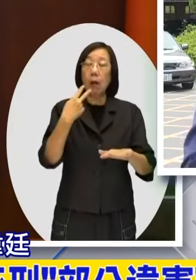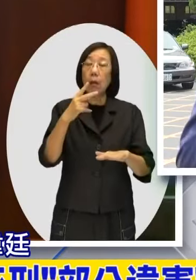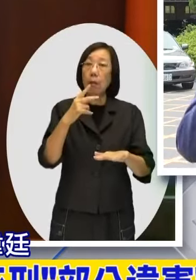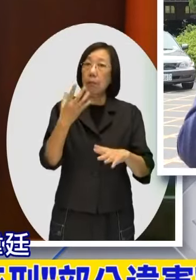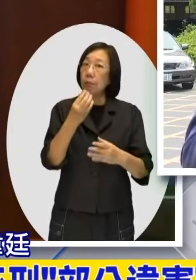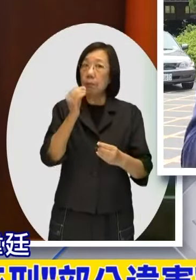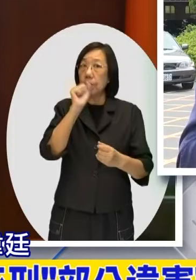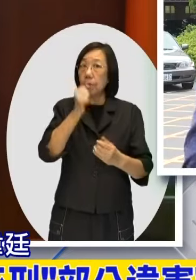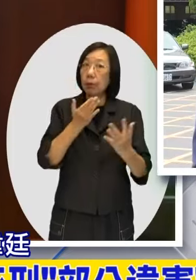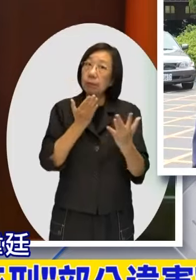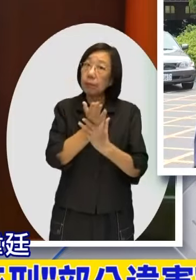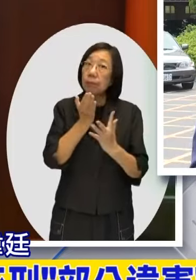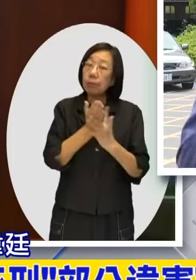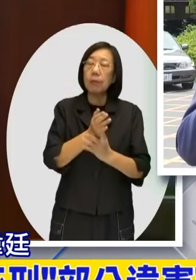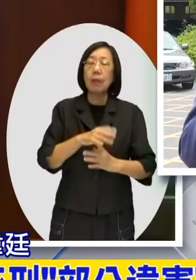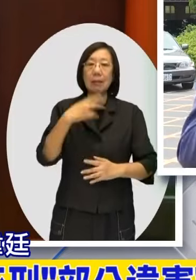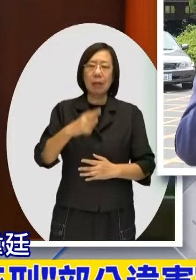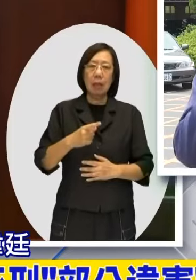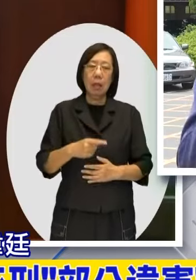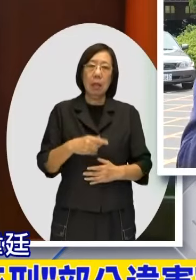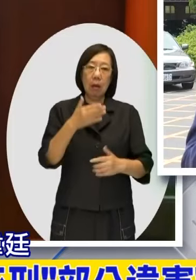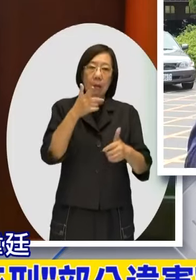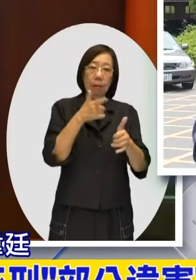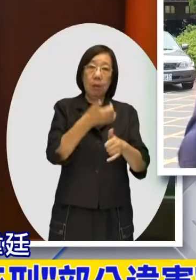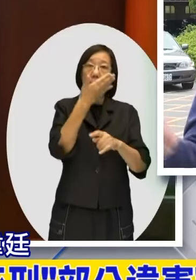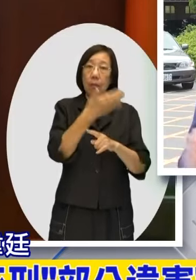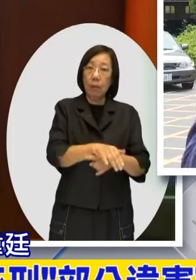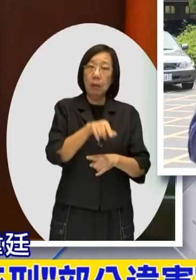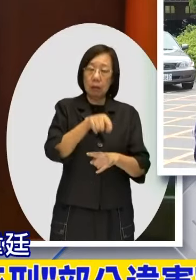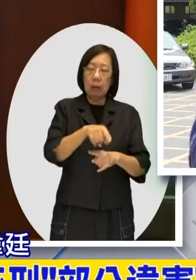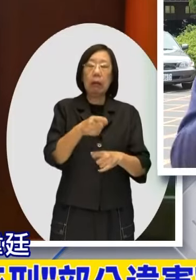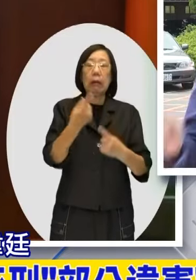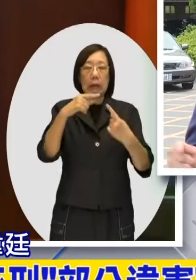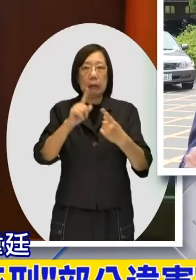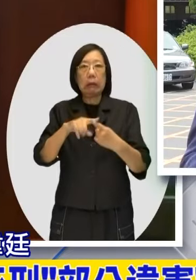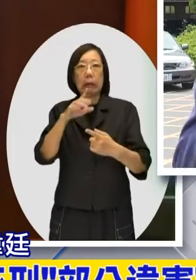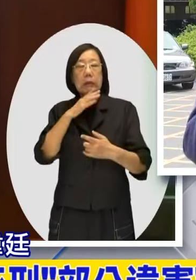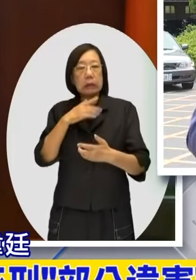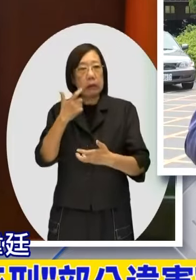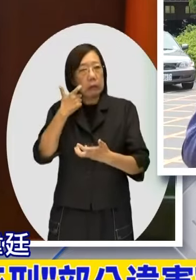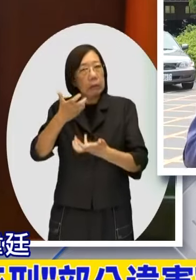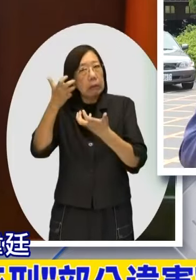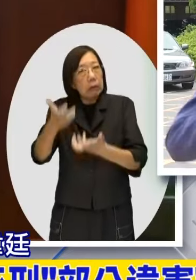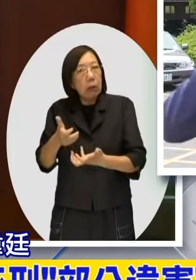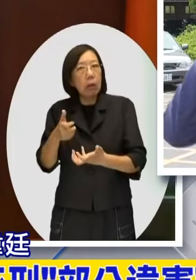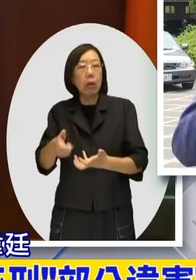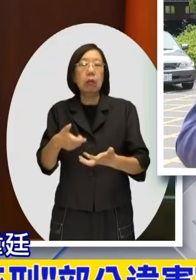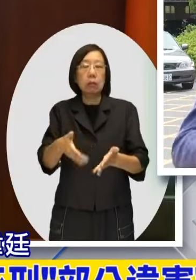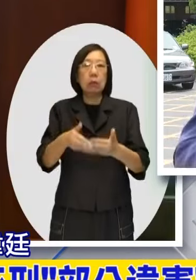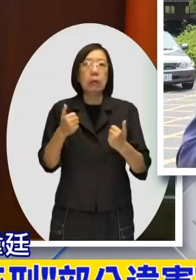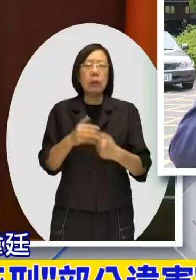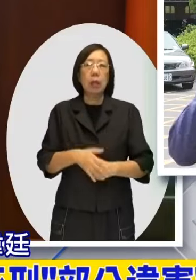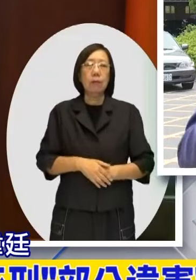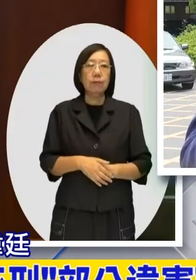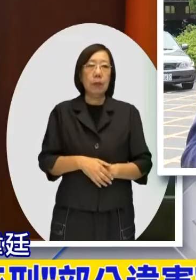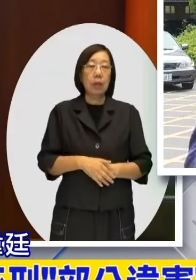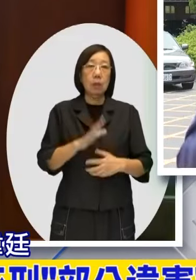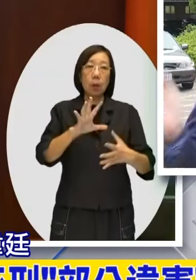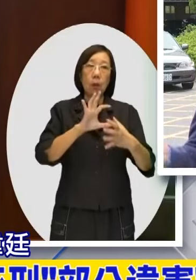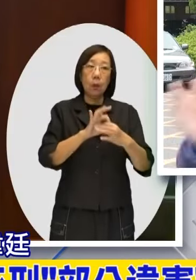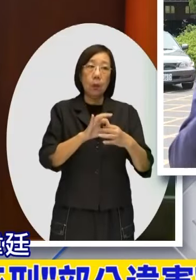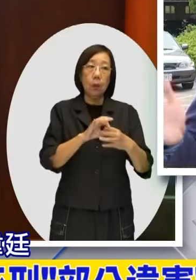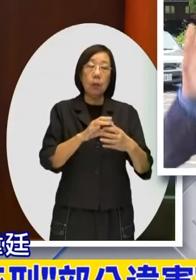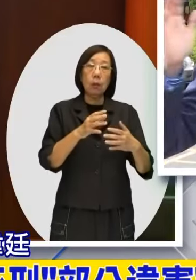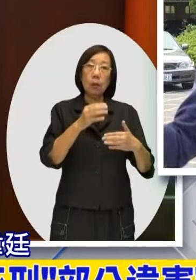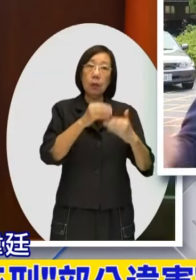如果这个案件真的要判处死刑，一定要合议庭所有法官一致决，三个法官或甚至国民法官，再加上